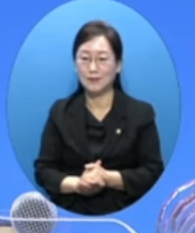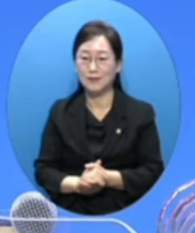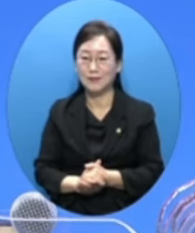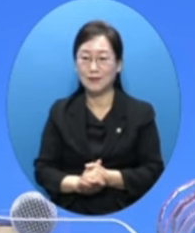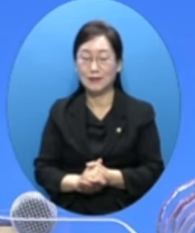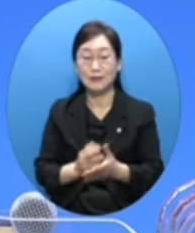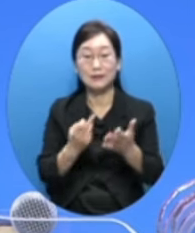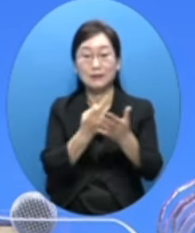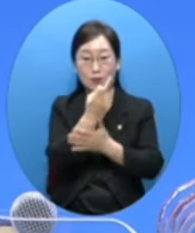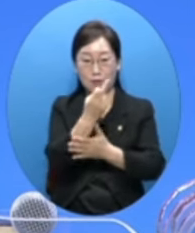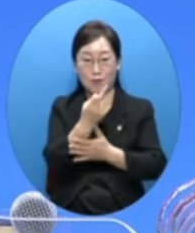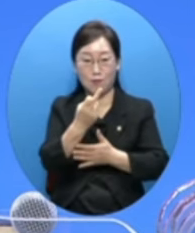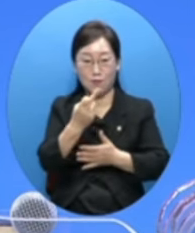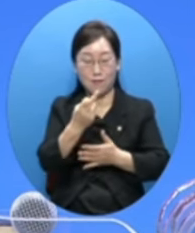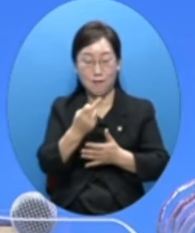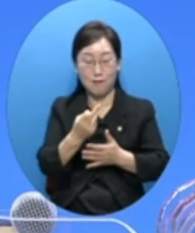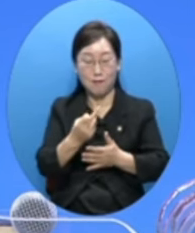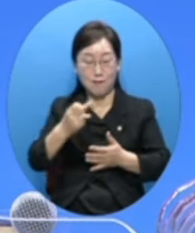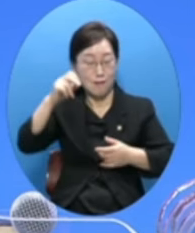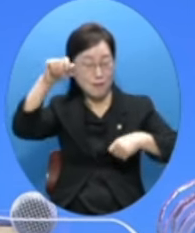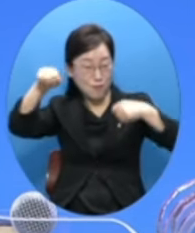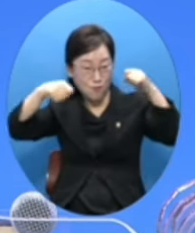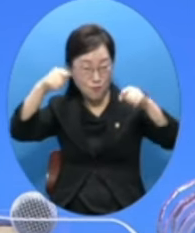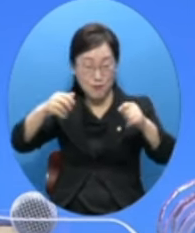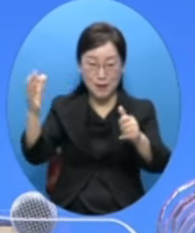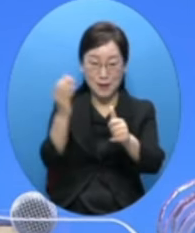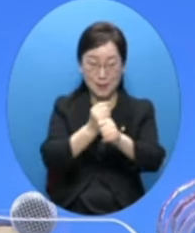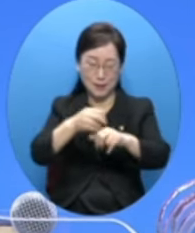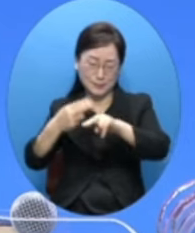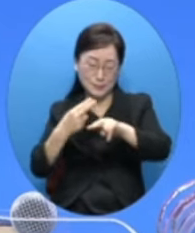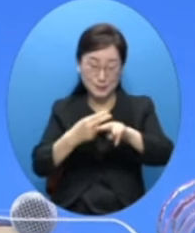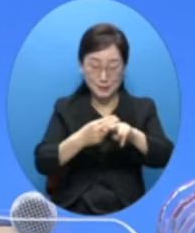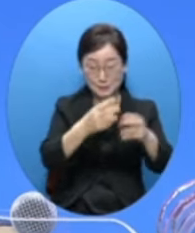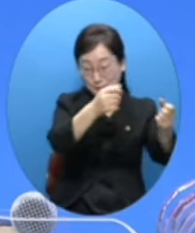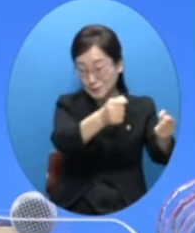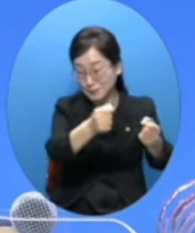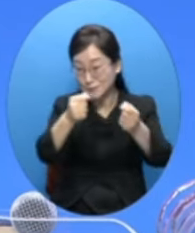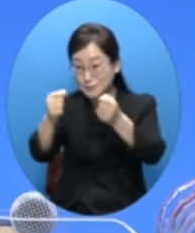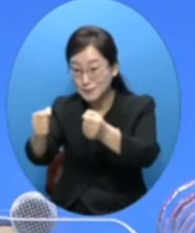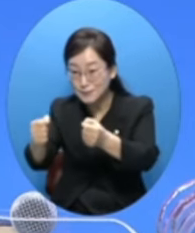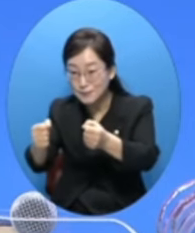형 에서가 나가서 사냥을 해갖고 음식을 만들어갖고 들어오니까 이미